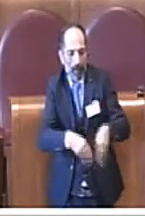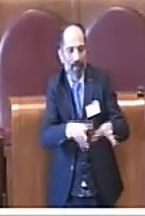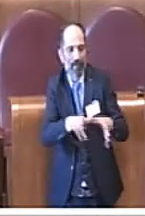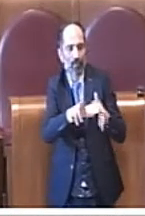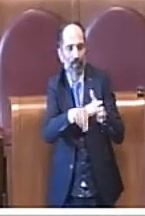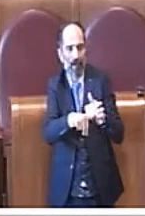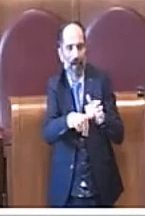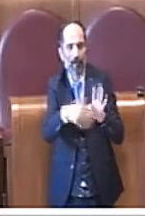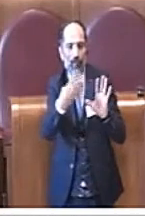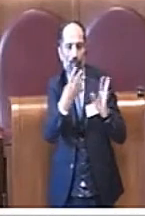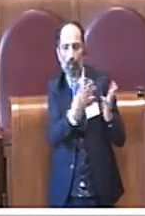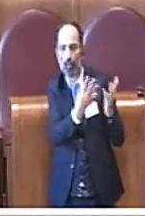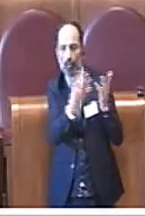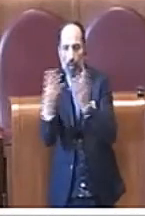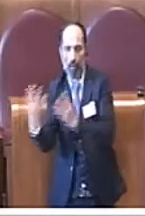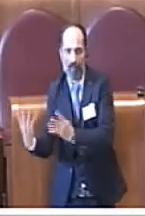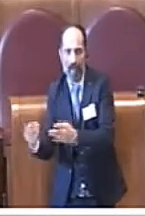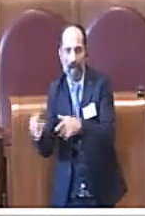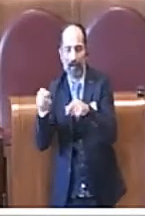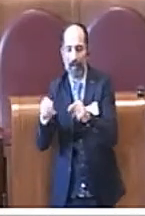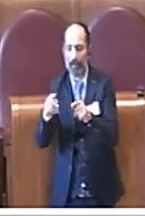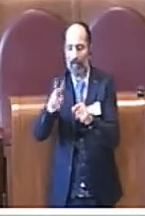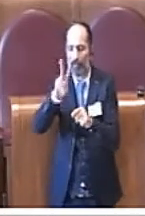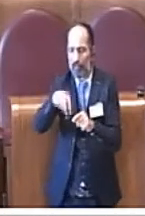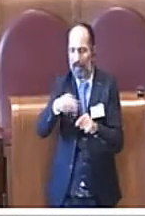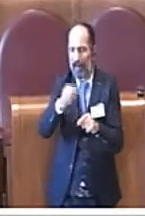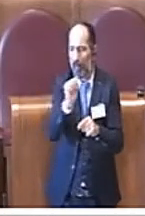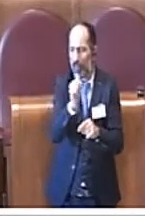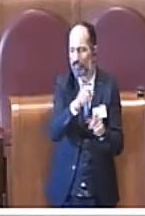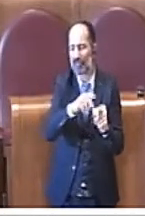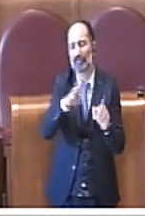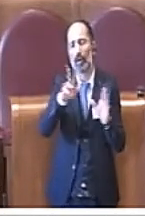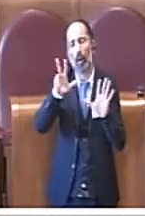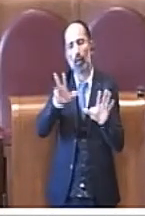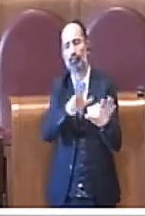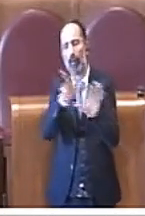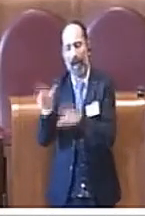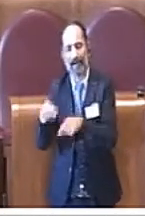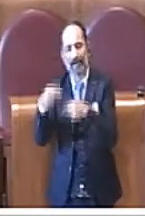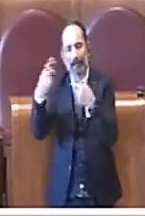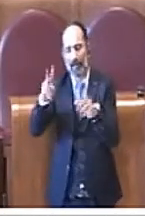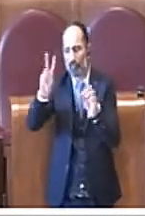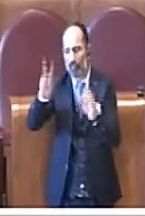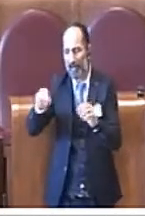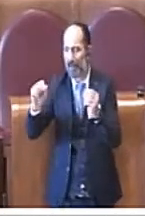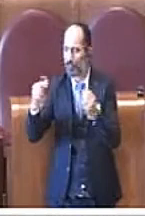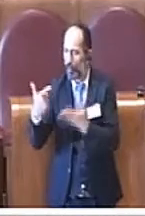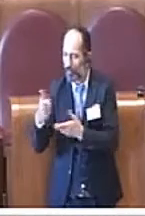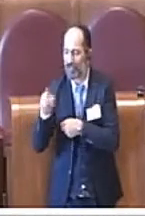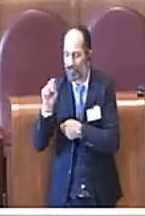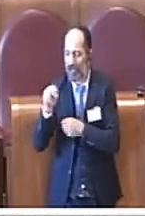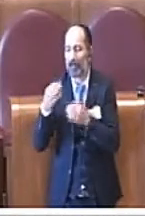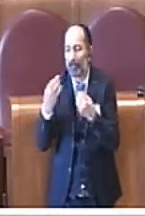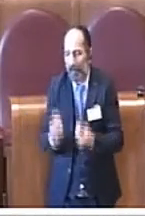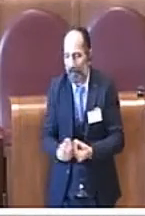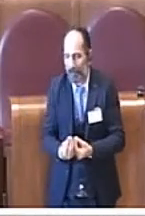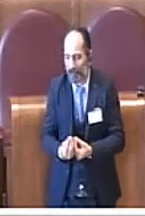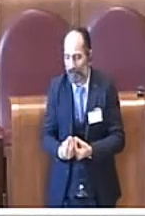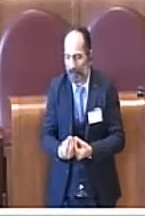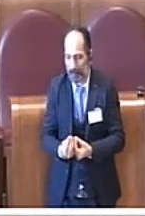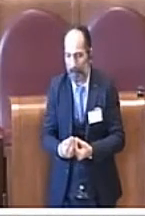diciamo 9 anni per il primo 2011, 8 anni per il secondo 2012, con